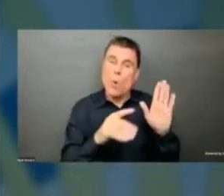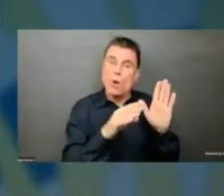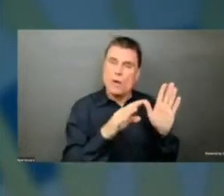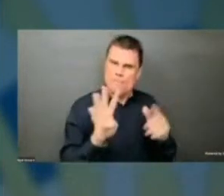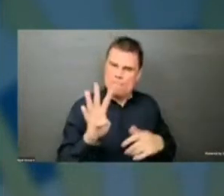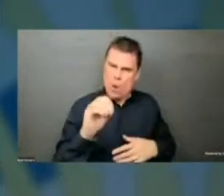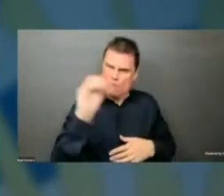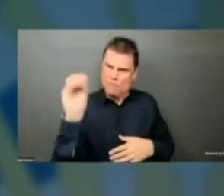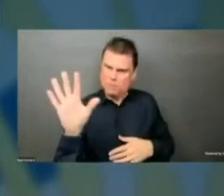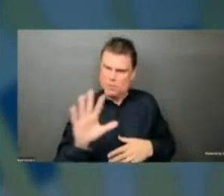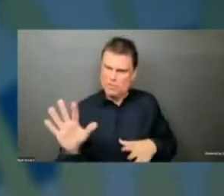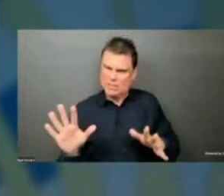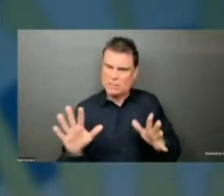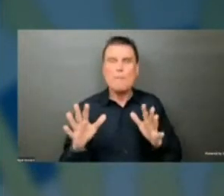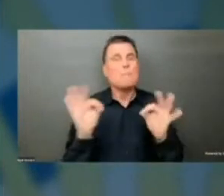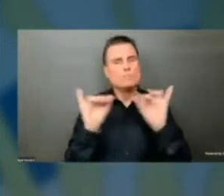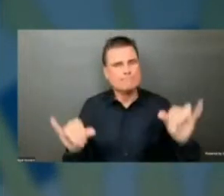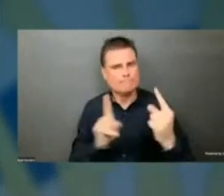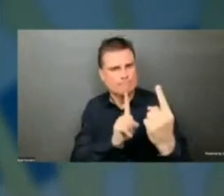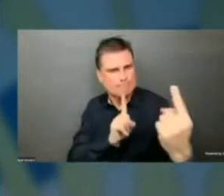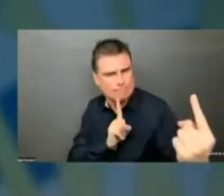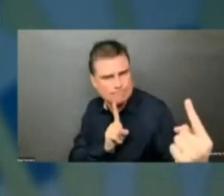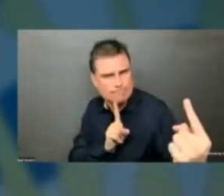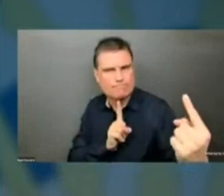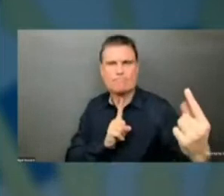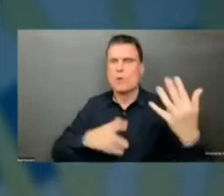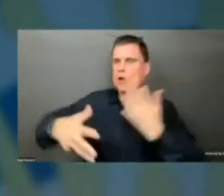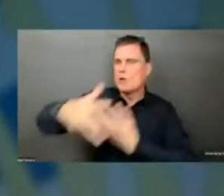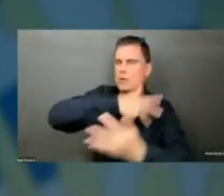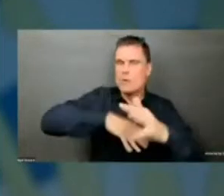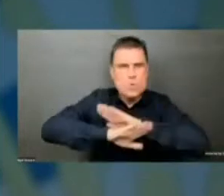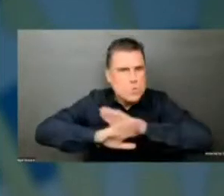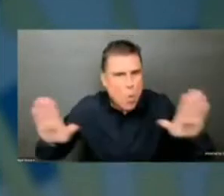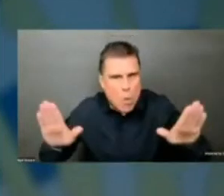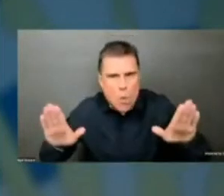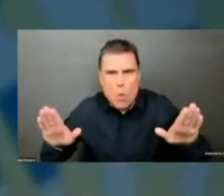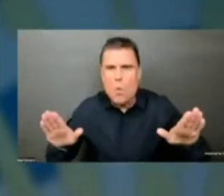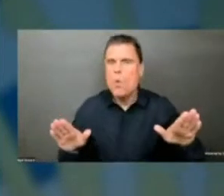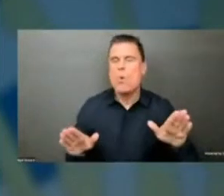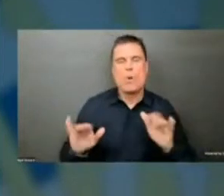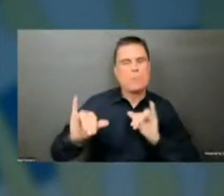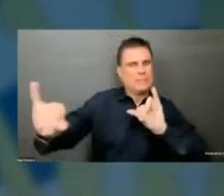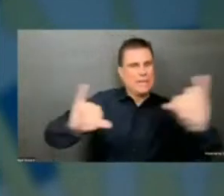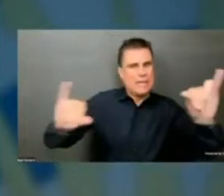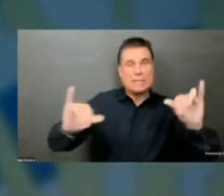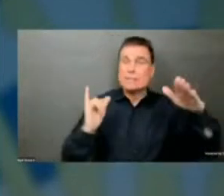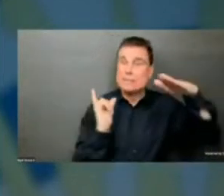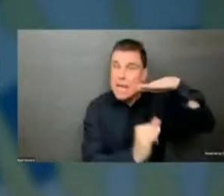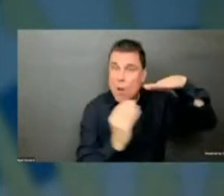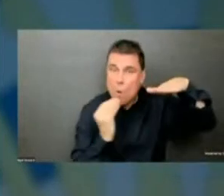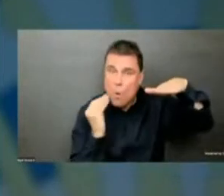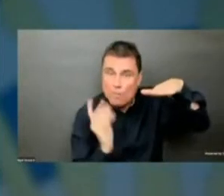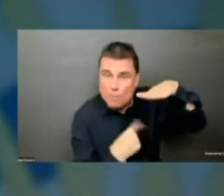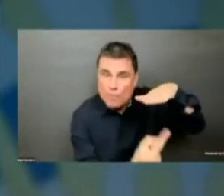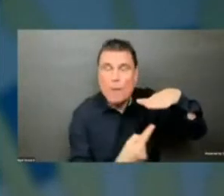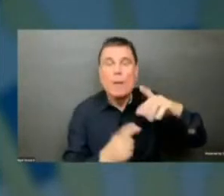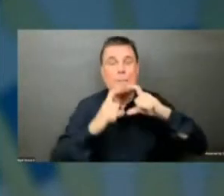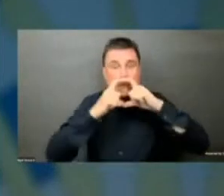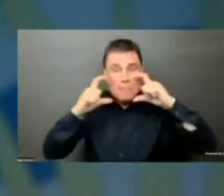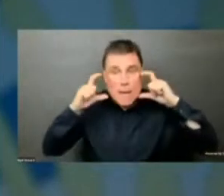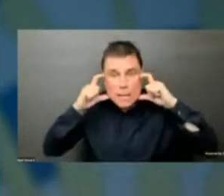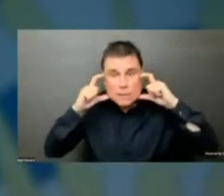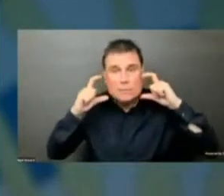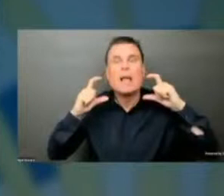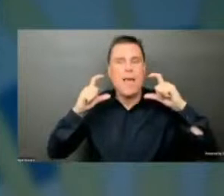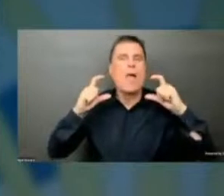就 away 是 from 我 others 们 when 现 we're 在 sick. These 所 are 有的 all 卫 the 生 things 措 that 施 we 不 know 会变 reduce 所有的 our 卫生禁 rate 令 of 不会变 infections, 这 reduce 个是我答 the 的今天